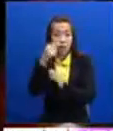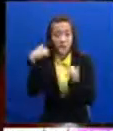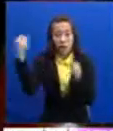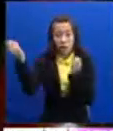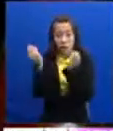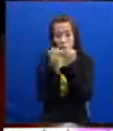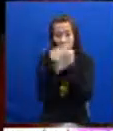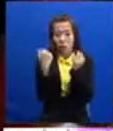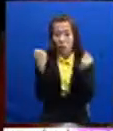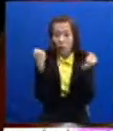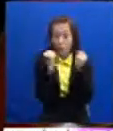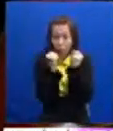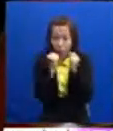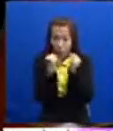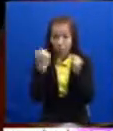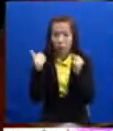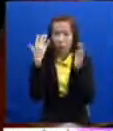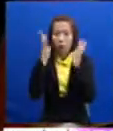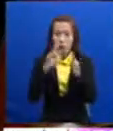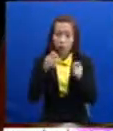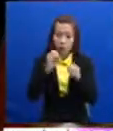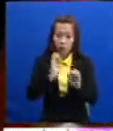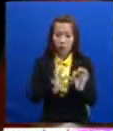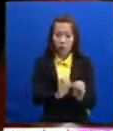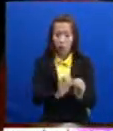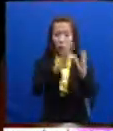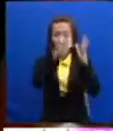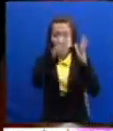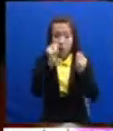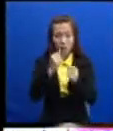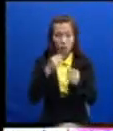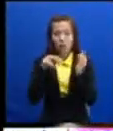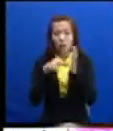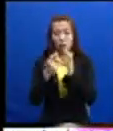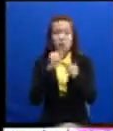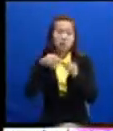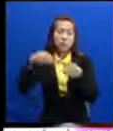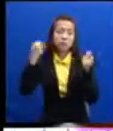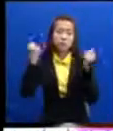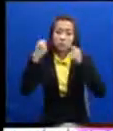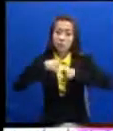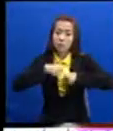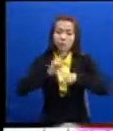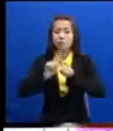ชาวบ้านต้องผิงไฟคลายหนาวพระยังขาดแคลนเครื่องนุ่งห่มกันหนาว